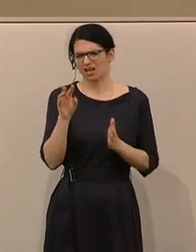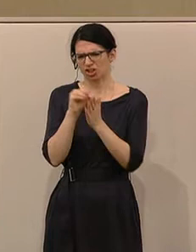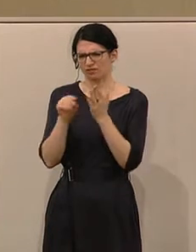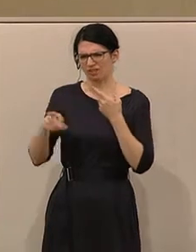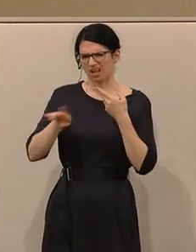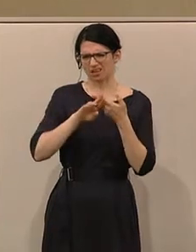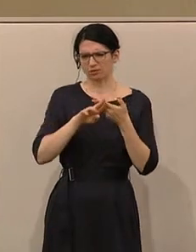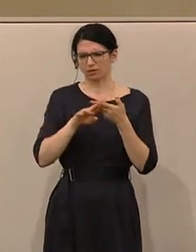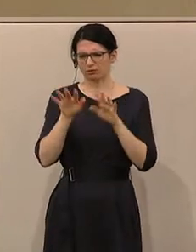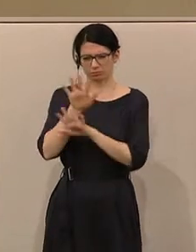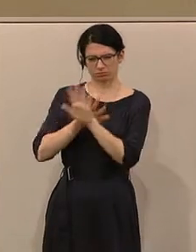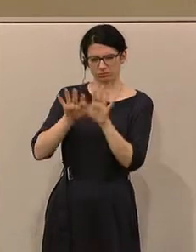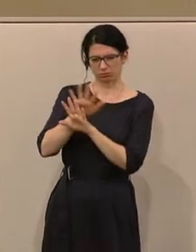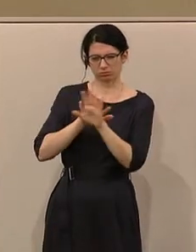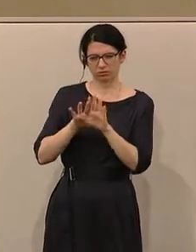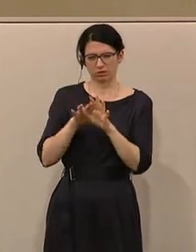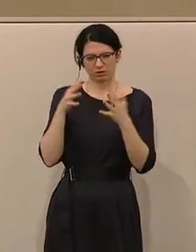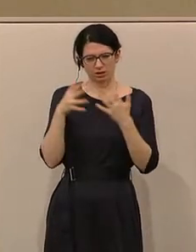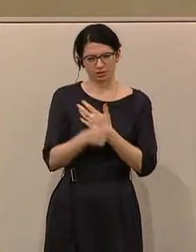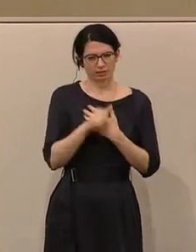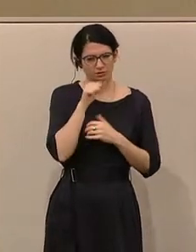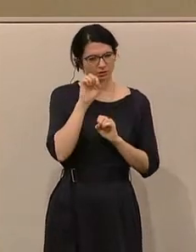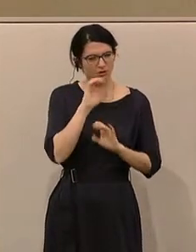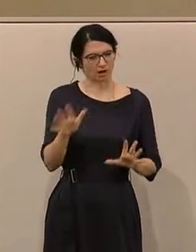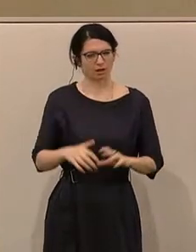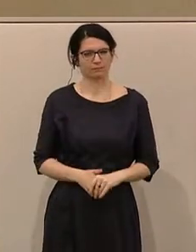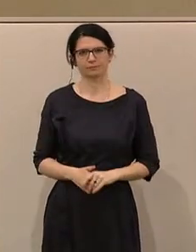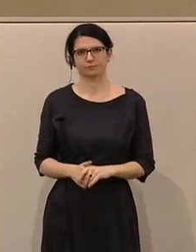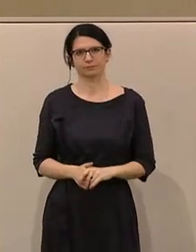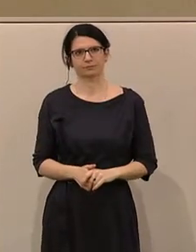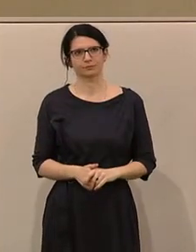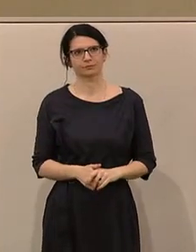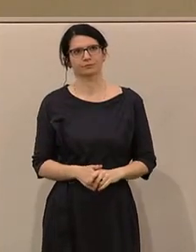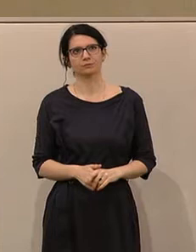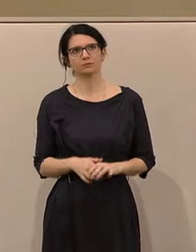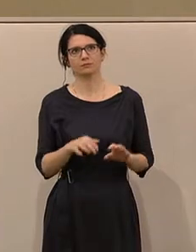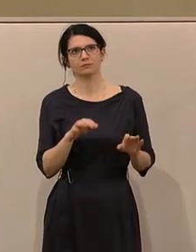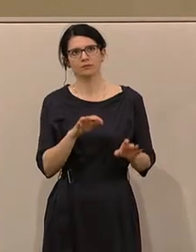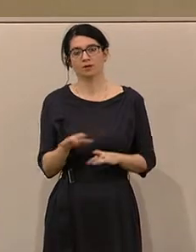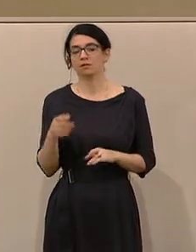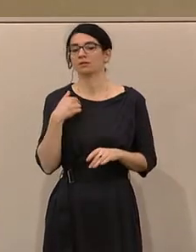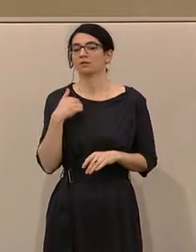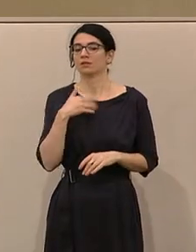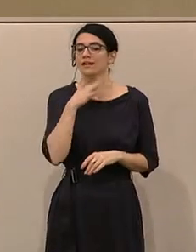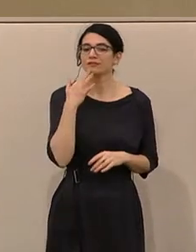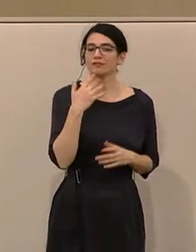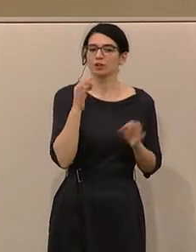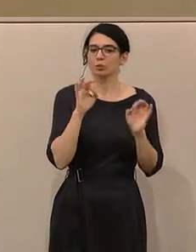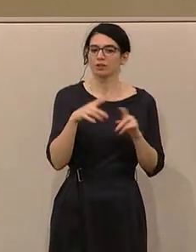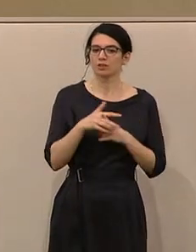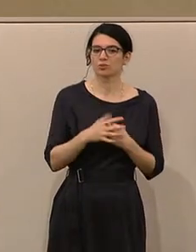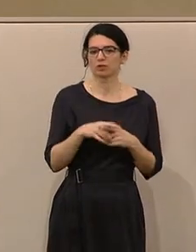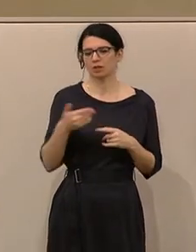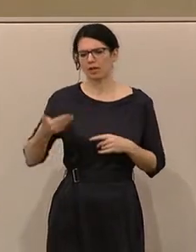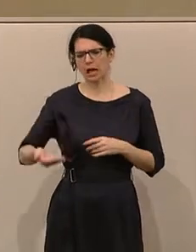schriftliche Antwort lässt dies in der Interpretation nicht ganz zu. Geschweige denn gute Instrumente wie der